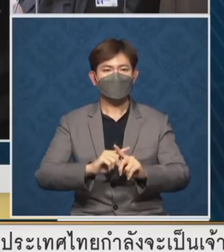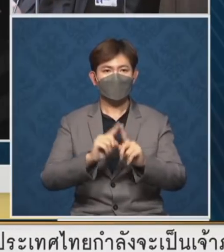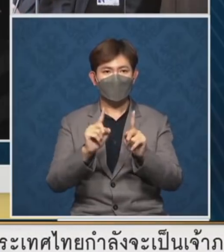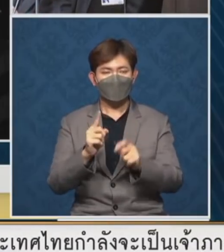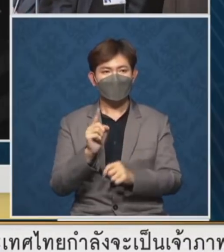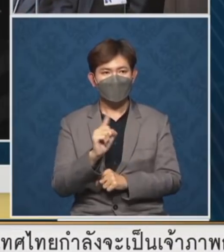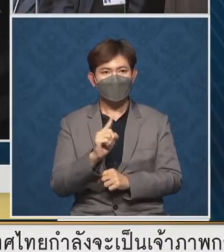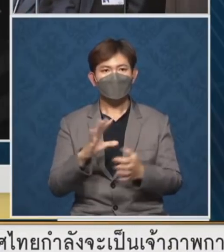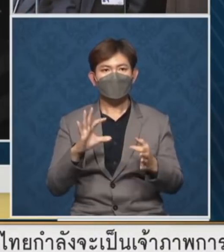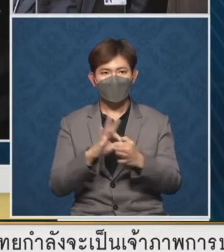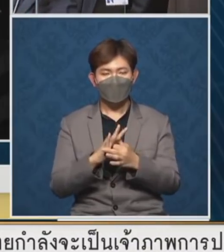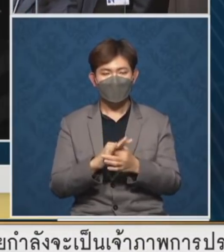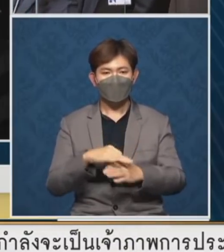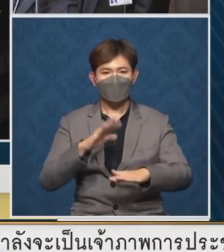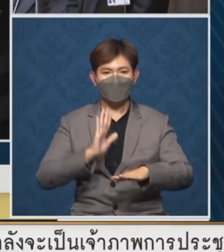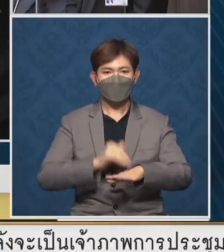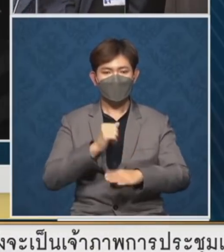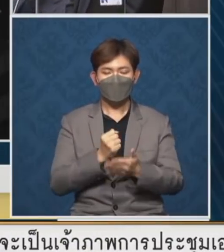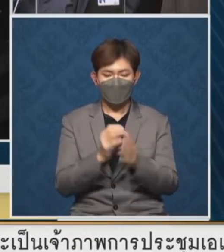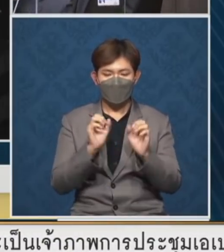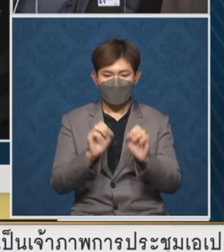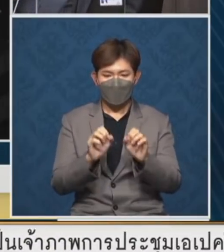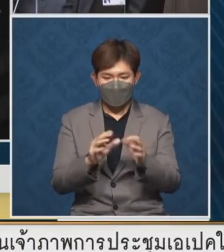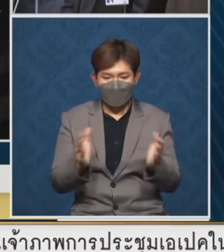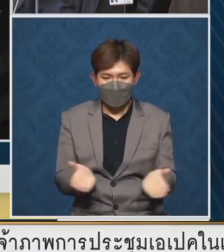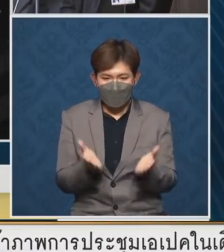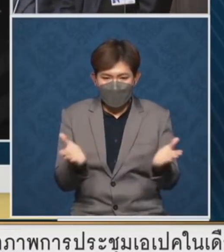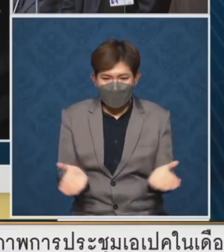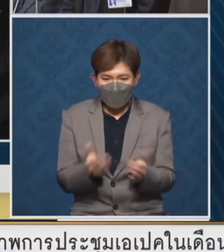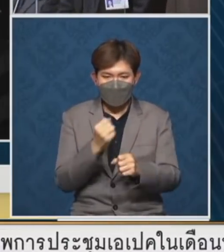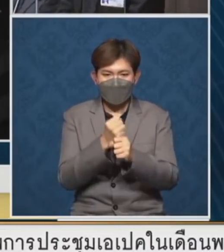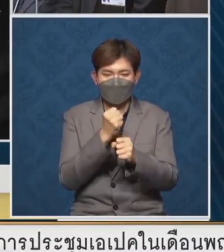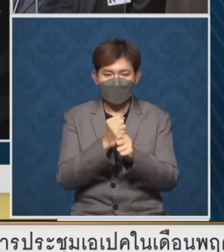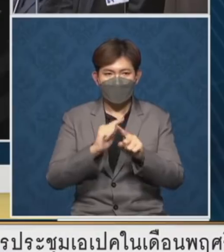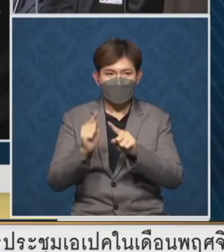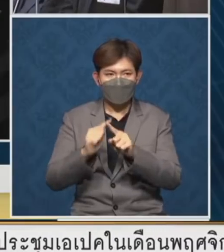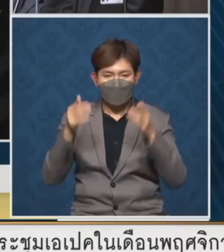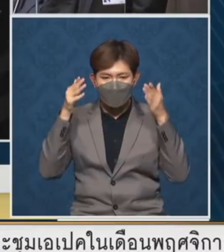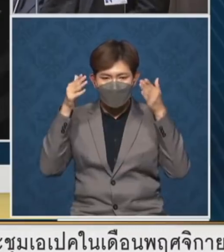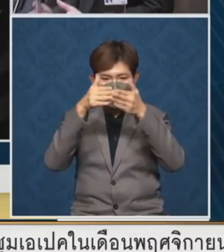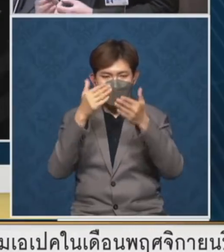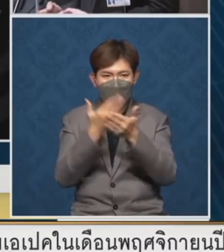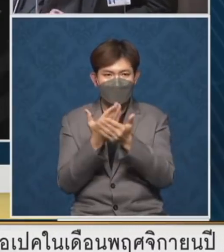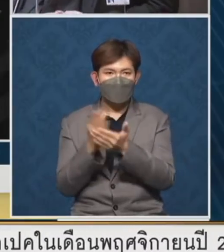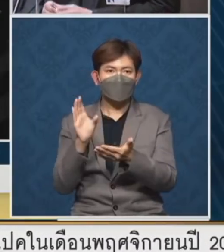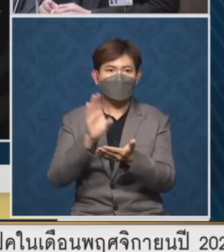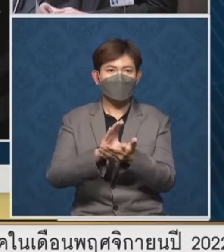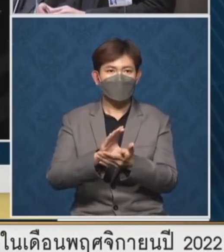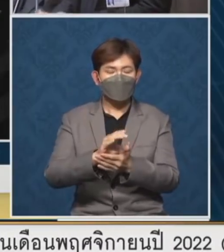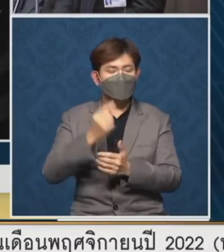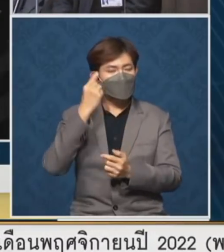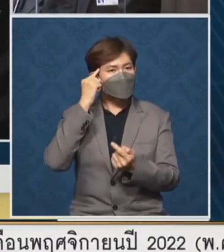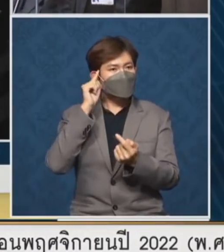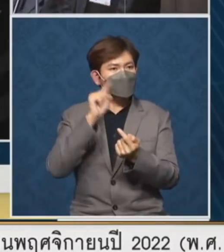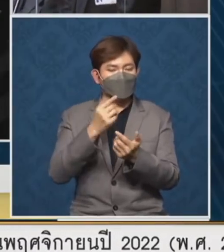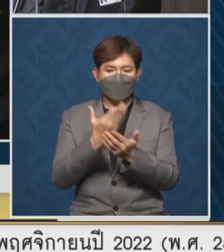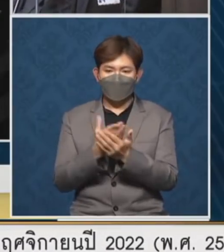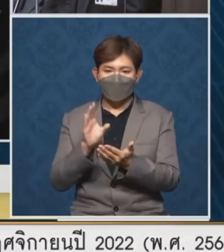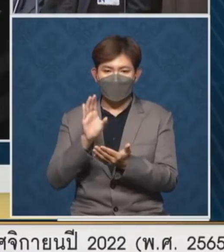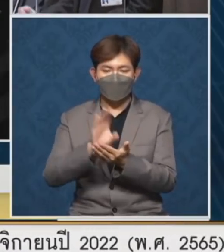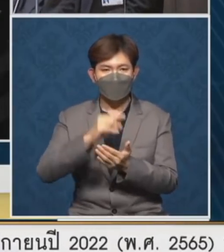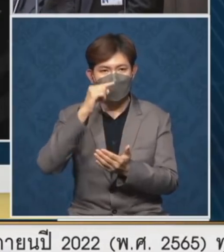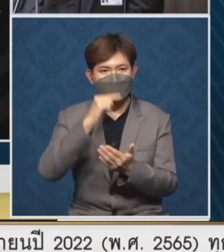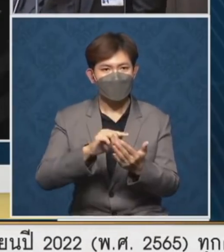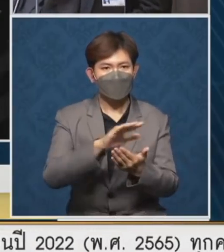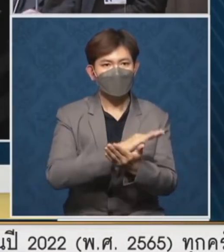ษะด้านดิจิตอลให้อินโดนีเซียนับ10ล้านคนสร้างงานได้อีกมหาศาลครับลองนึกภาพการลงทุนแบบนี้ในไทยครับว่